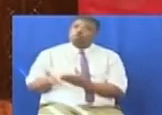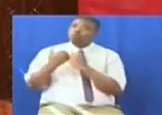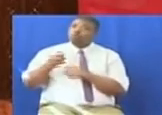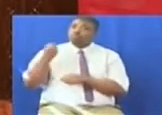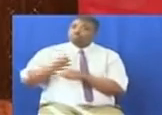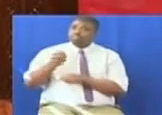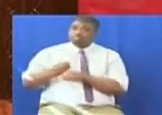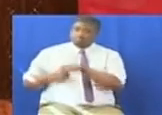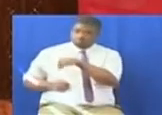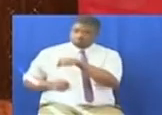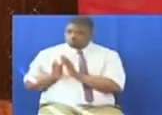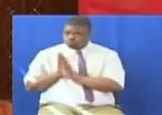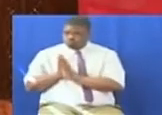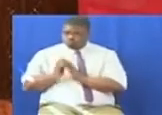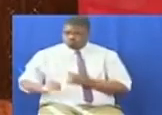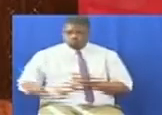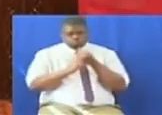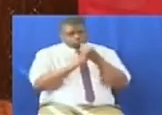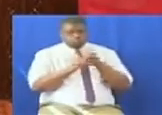sana na unga mkonoji.